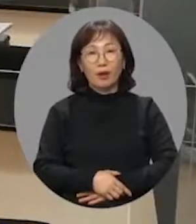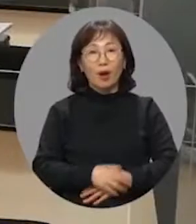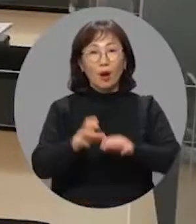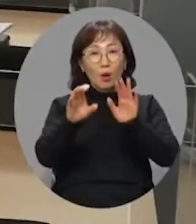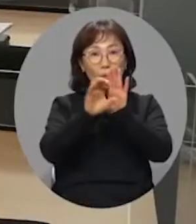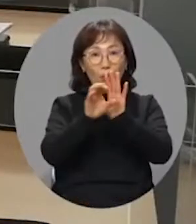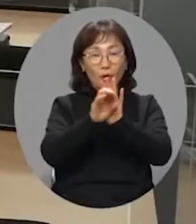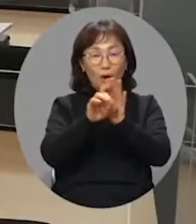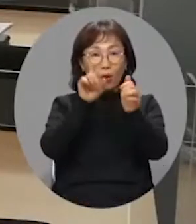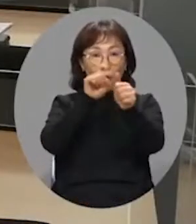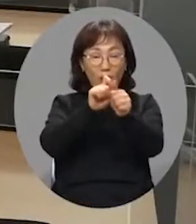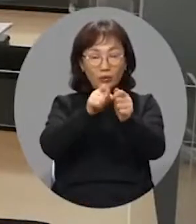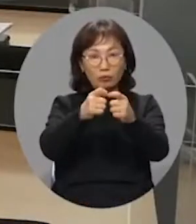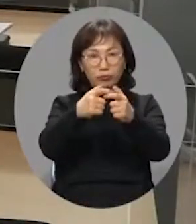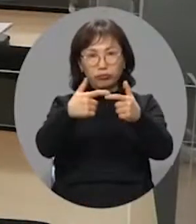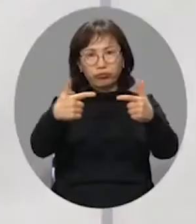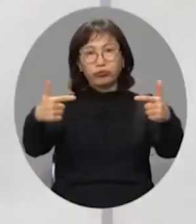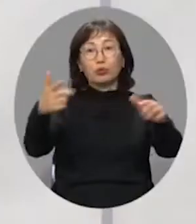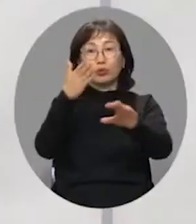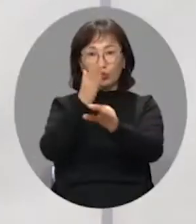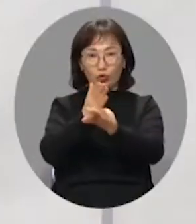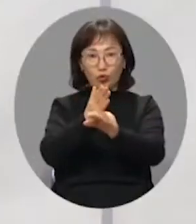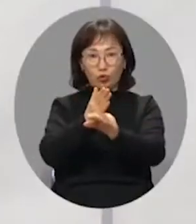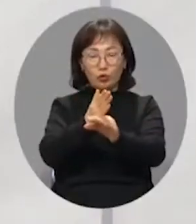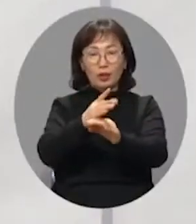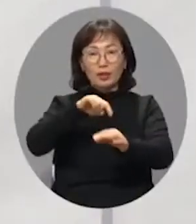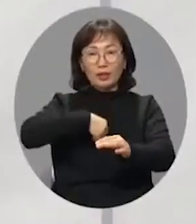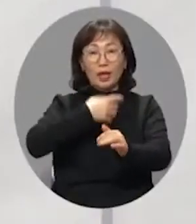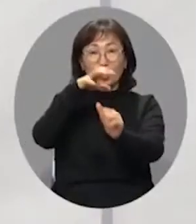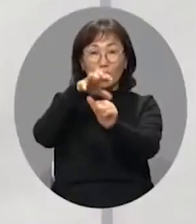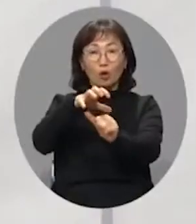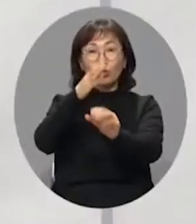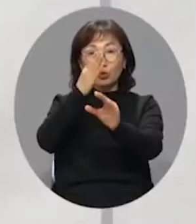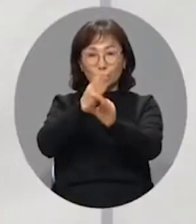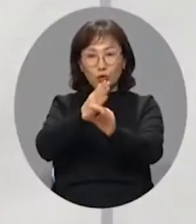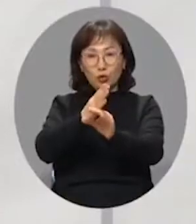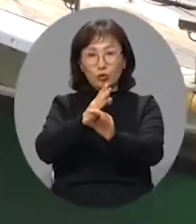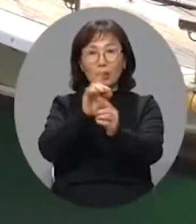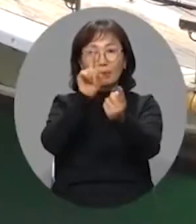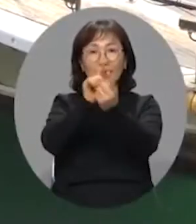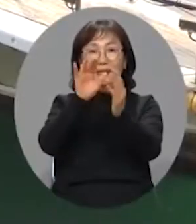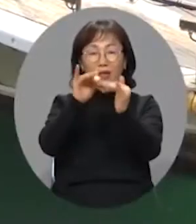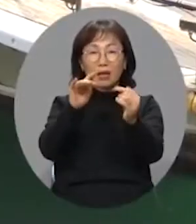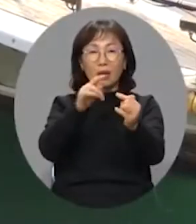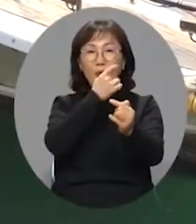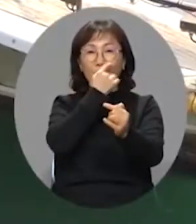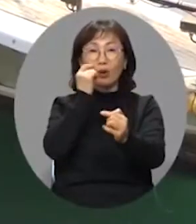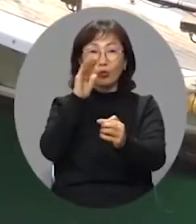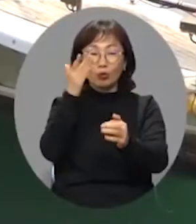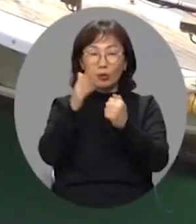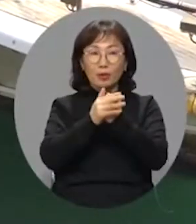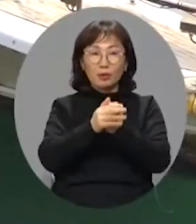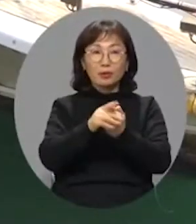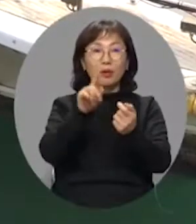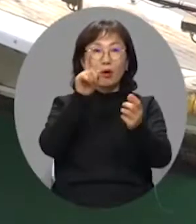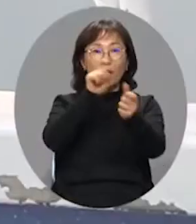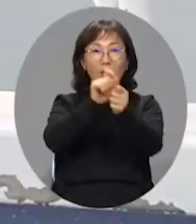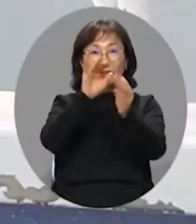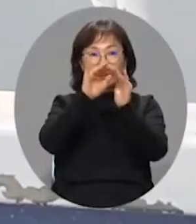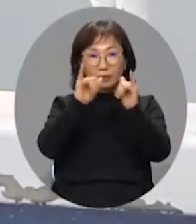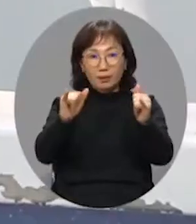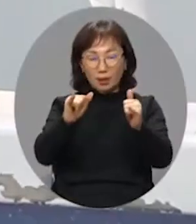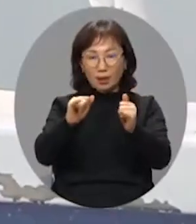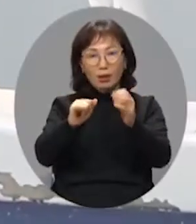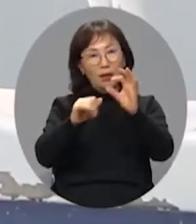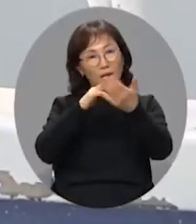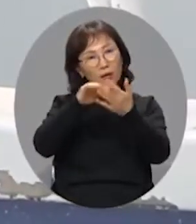코로나19 확산세가 이어지고 있습니다. 자가격리 중인 접촉자가 확진되면서 여수 낚시 관련 확진자가